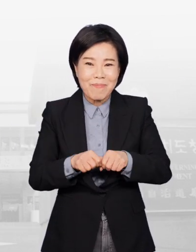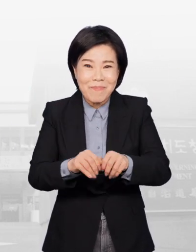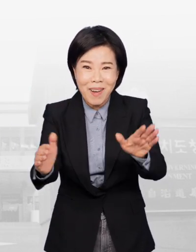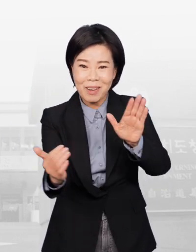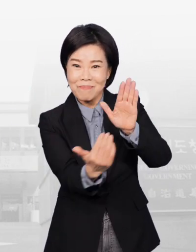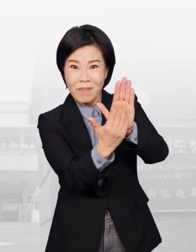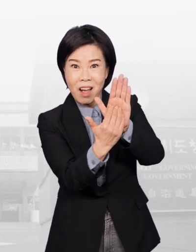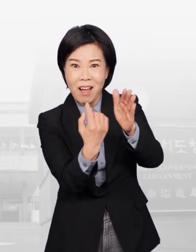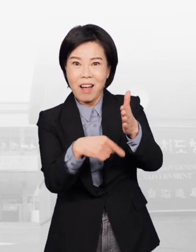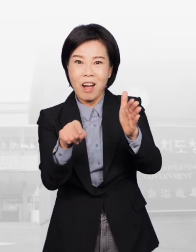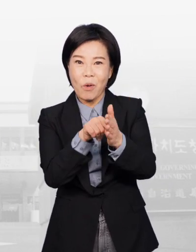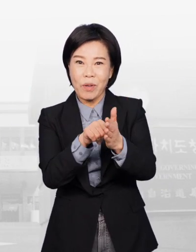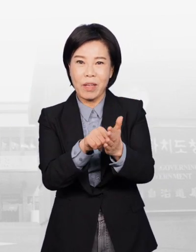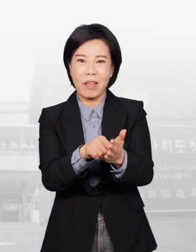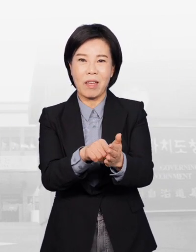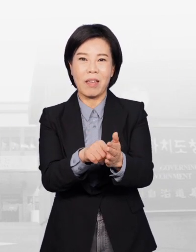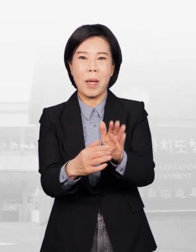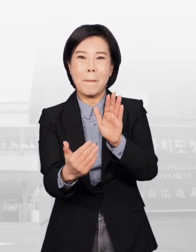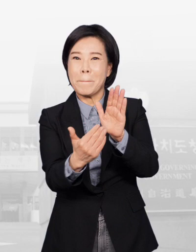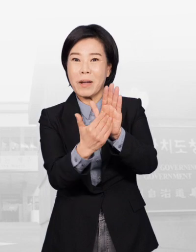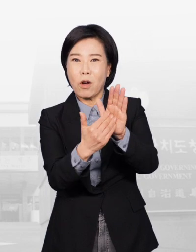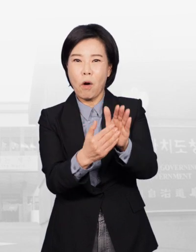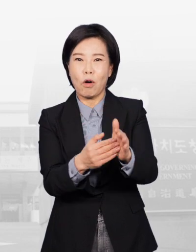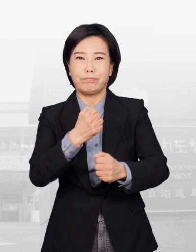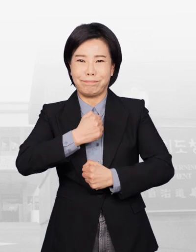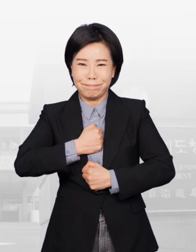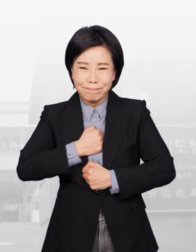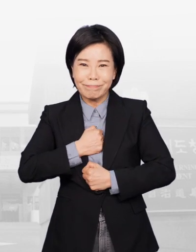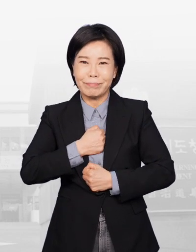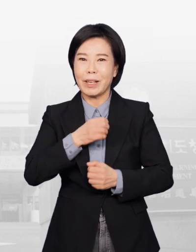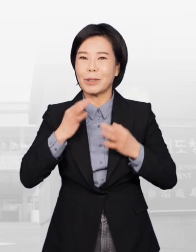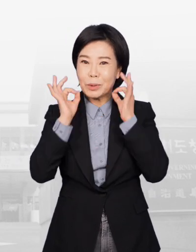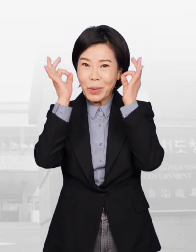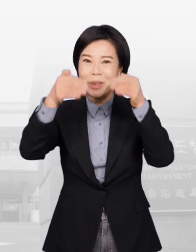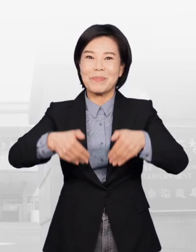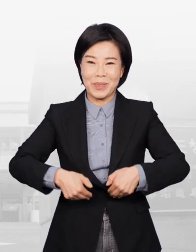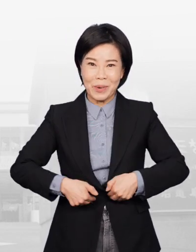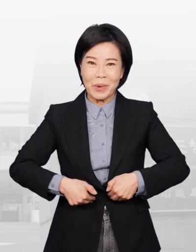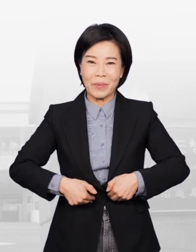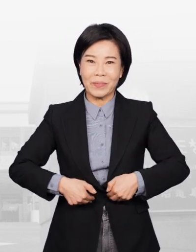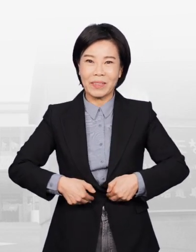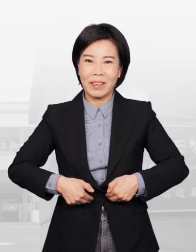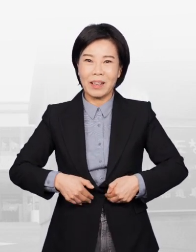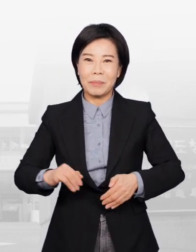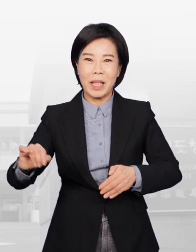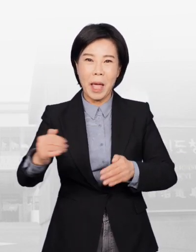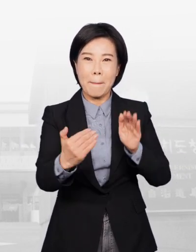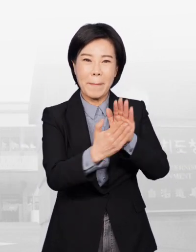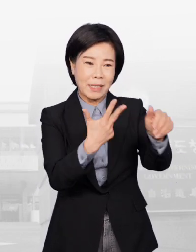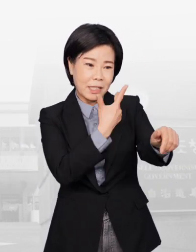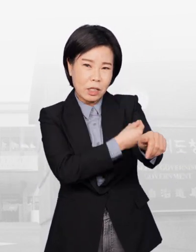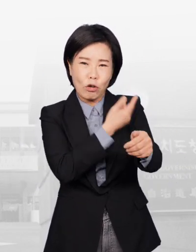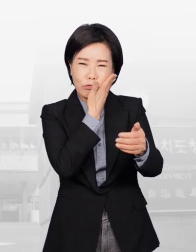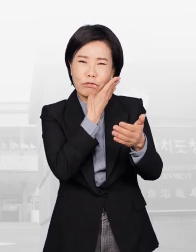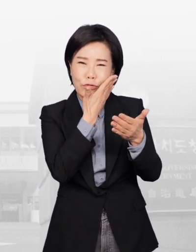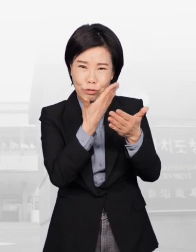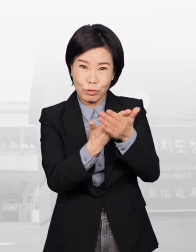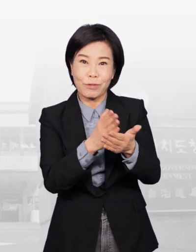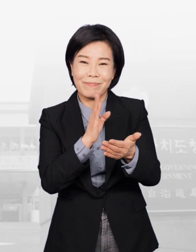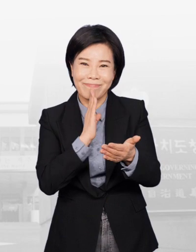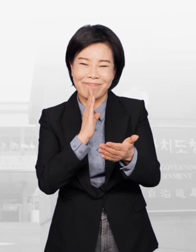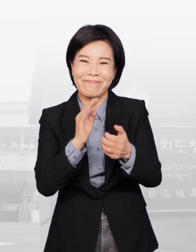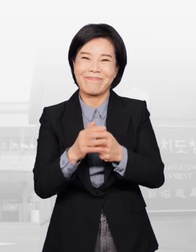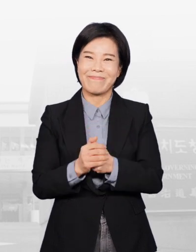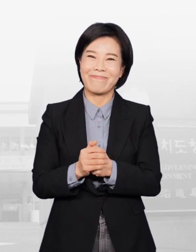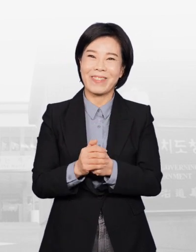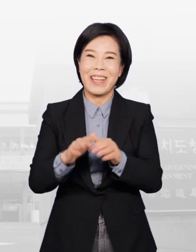바이러스 확산을 막기 위해 방역 지침을 준수하는 등 각별한 노력이 요구되고 있는데요. 특히 백신 접종의 중요성이 빠질